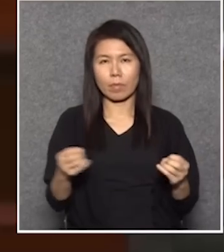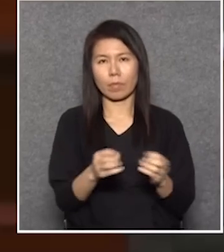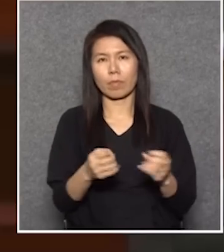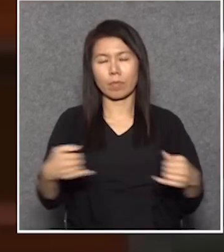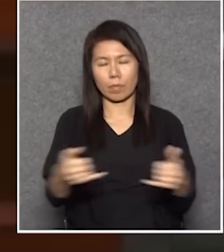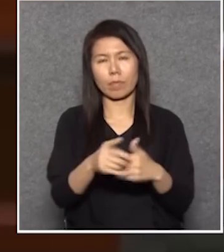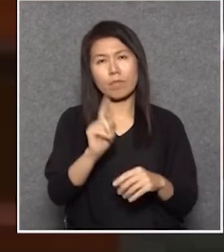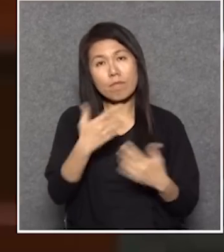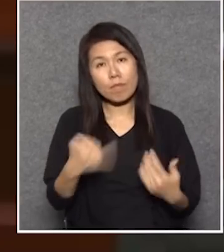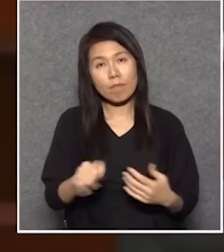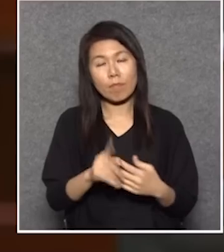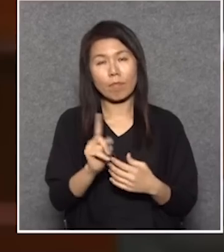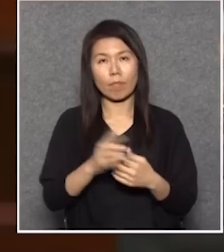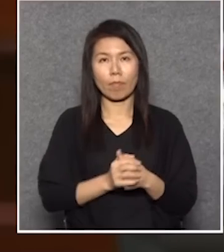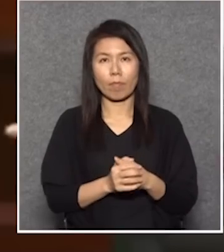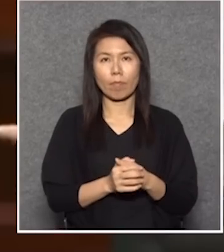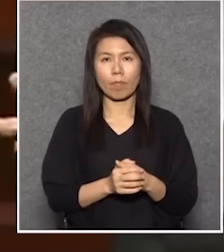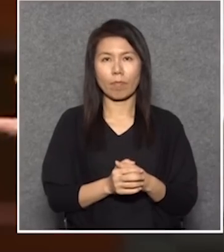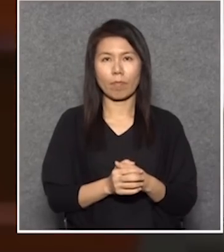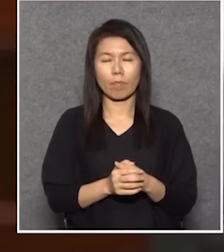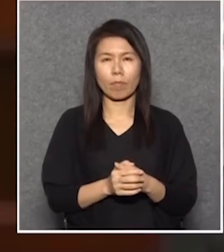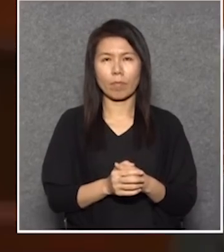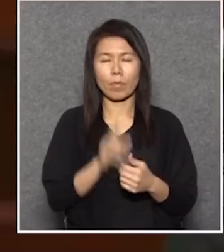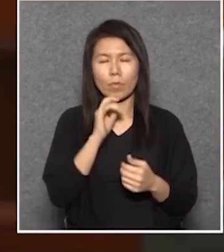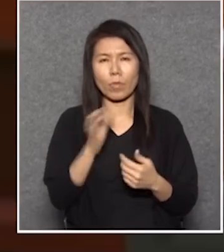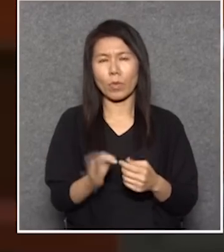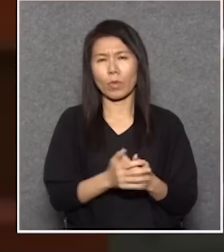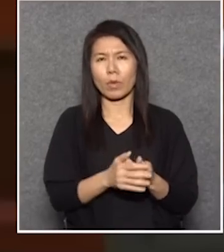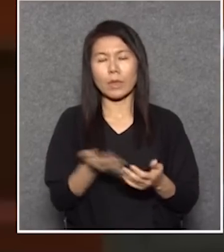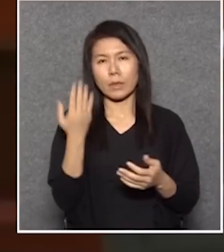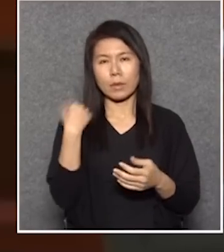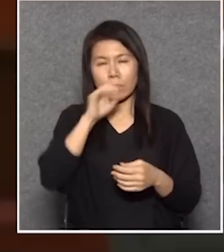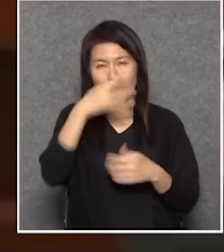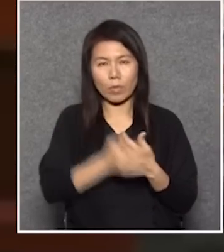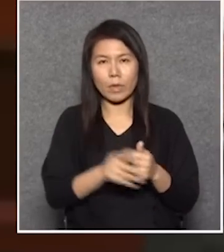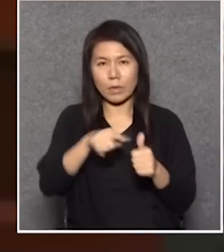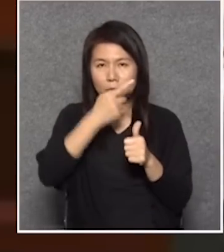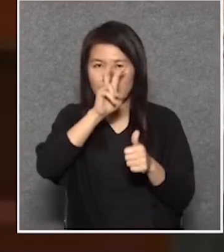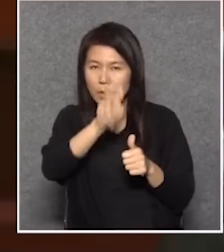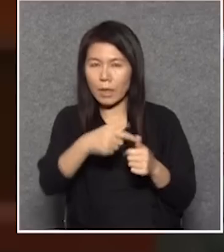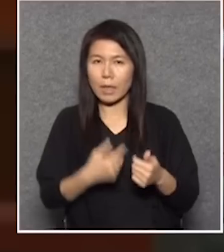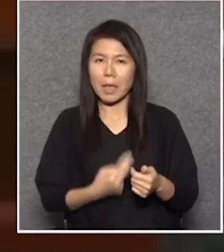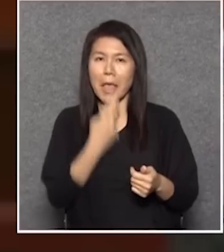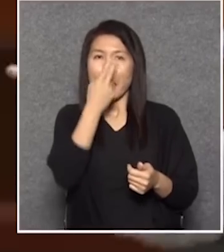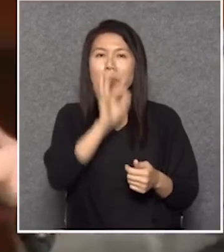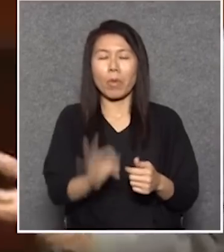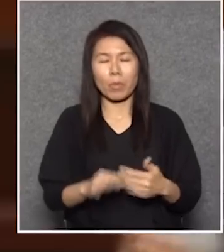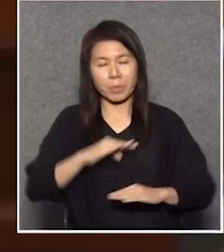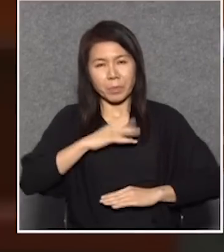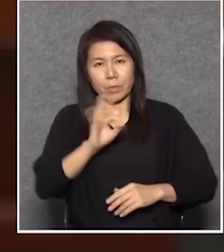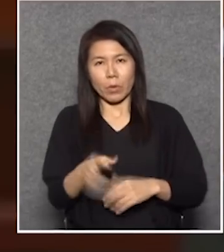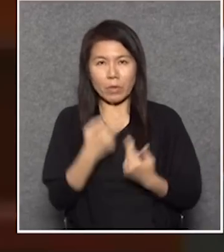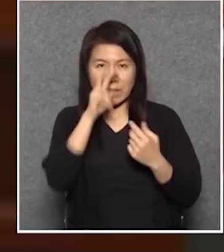啊？嗱，呢啲就係、是、喂，邊有識見啫？頭先講事先氣息，你有氣度，你又冇氣量，你又冇識見都